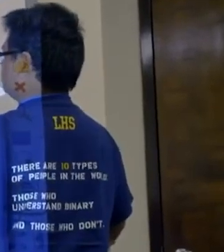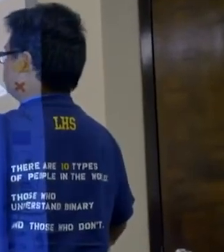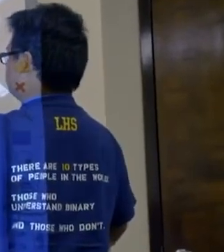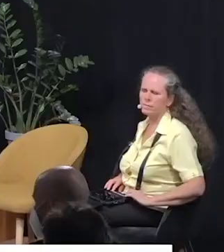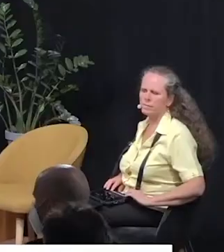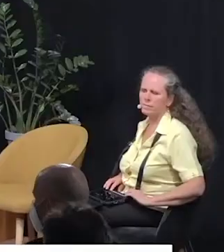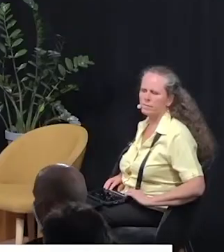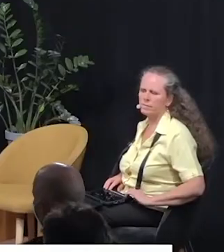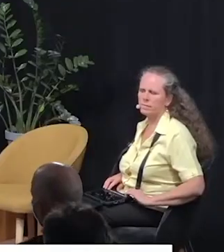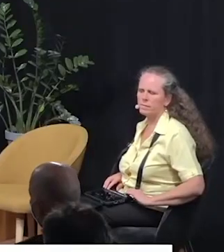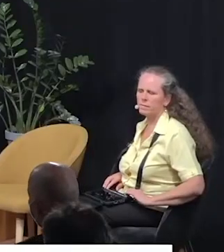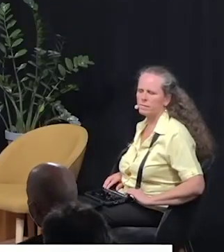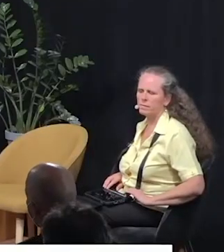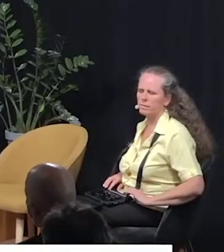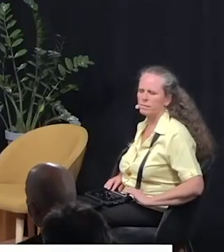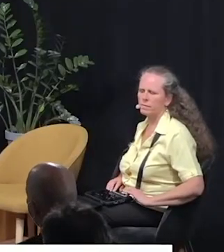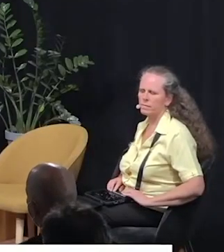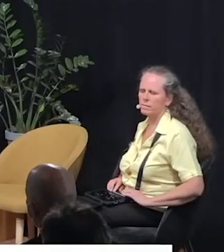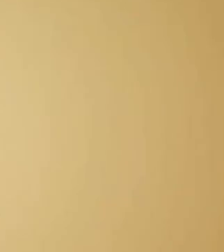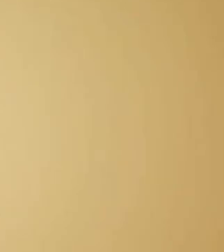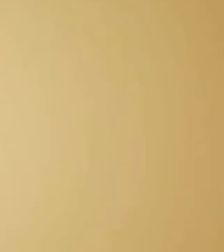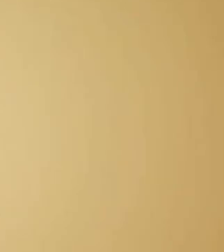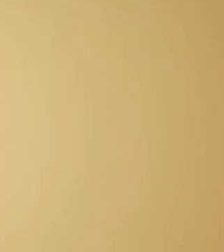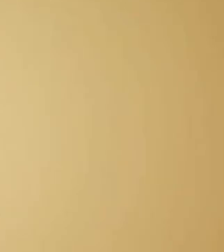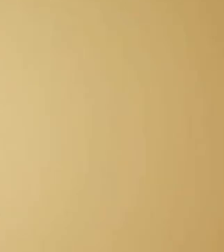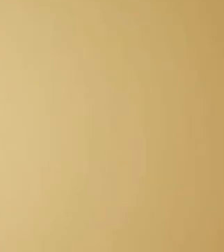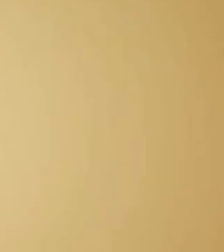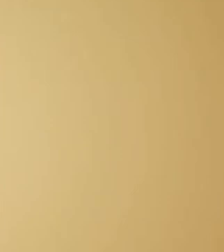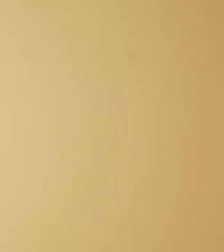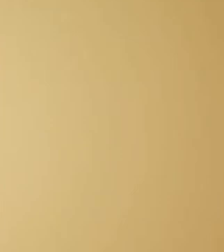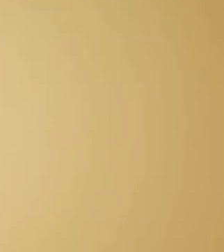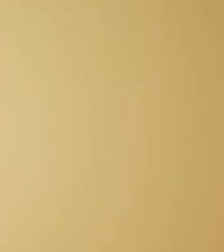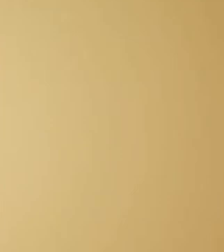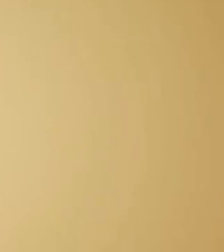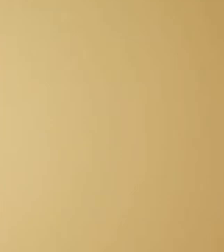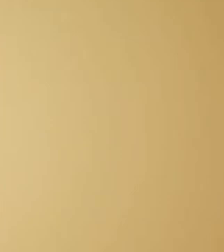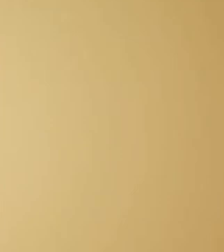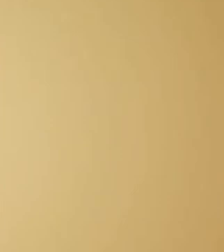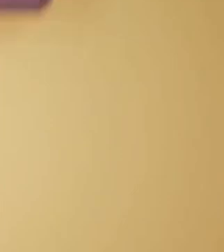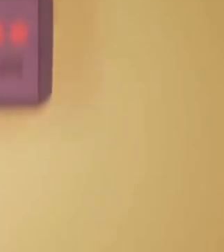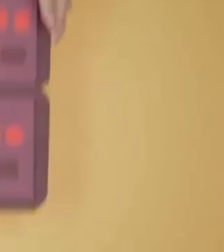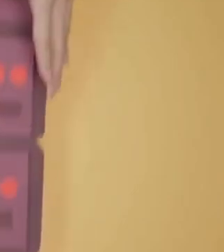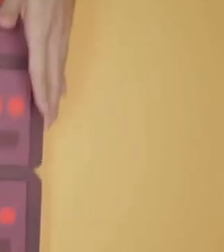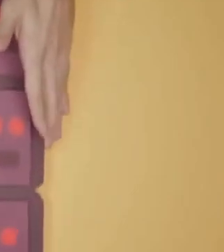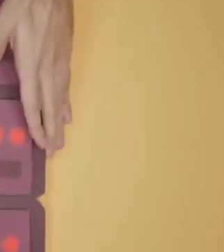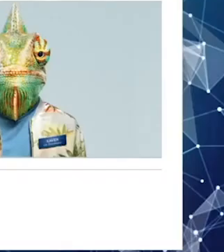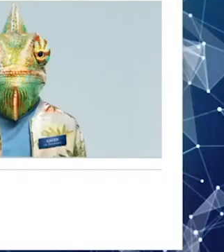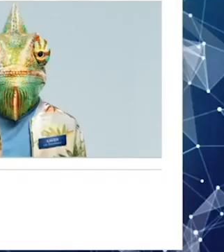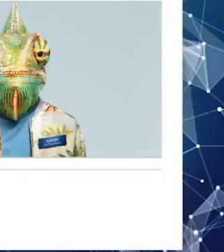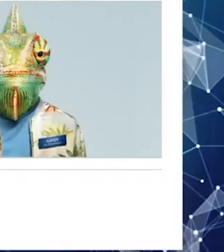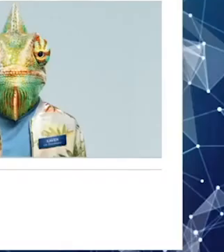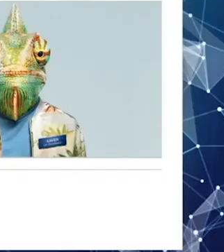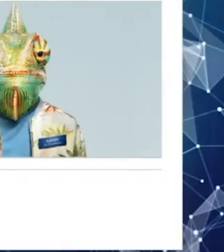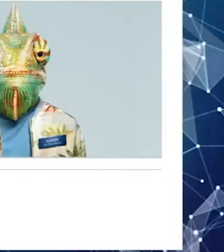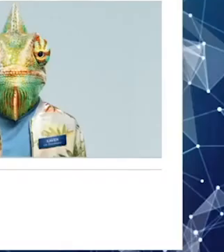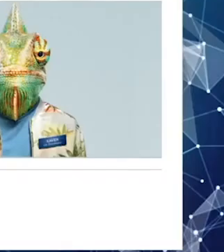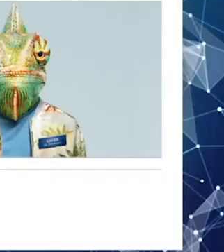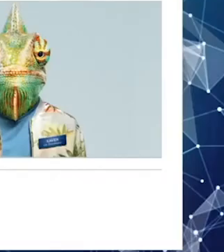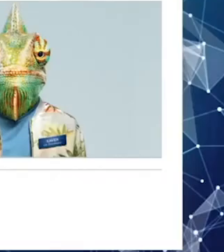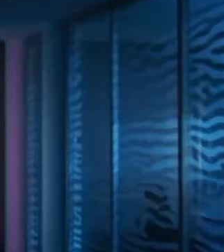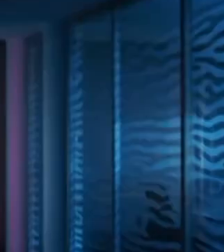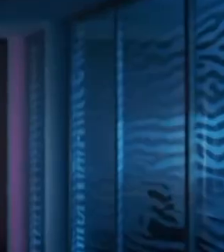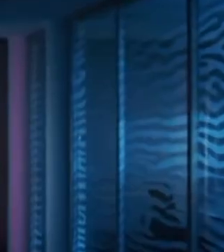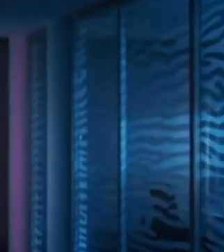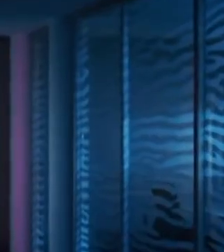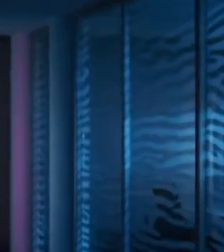sind. Diese 15%, die sie sonst nicht abholen können, integrieren entweder der Arbeit oder auch in den Prozess des